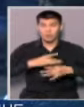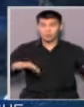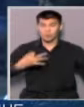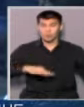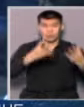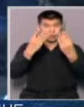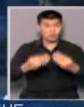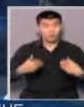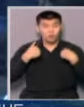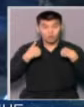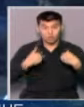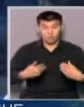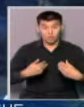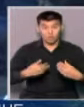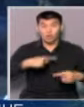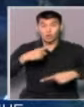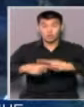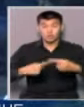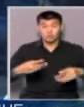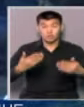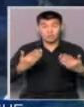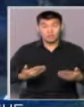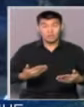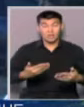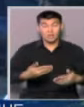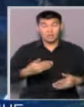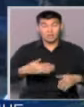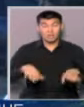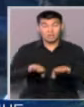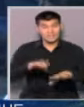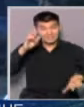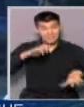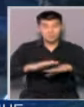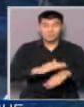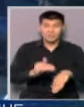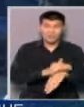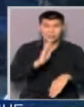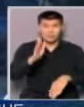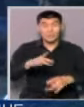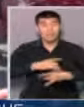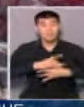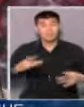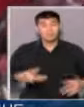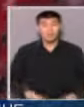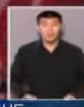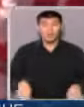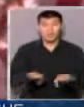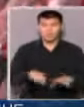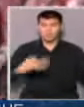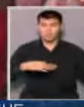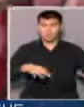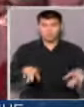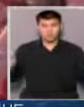күнімен құттықтаймын. Ұлттық құндылықтарын асқақтатқан еліміз аман болсын, мерекелеріңізбен. Осылайша